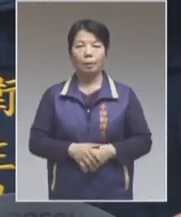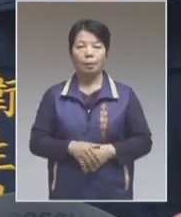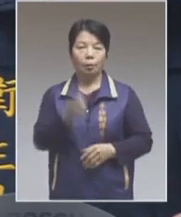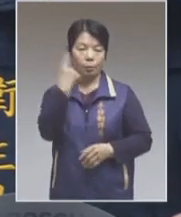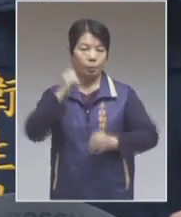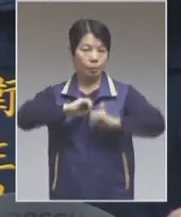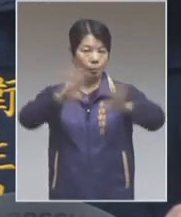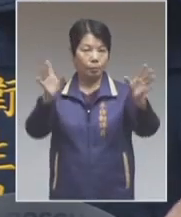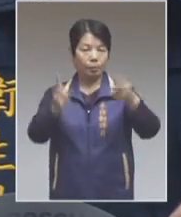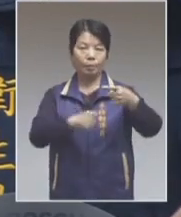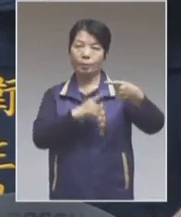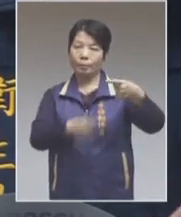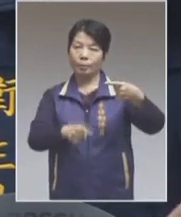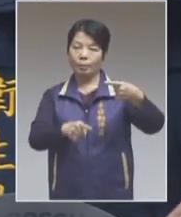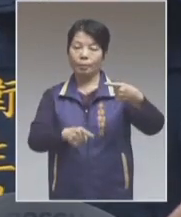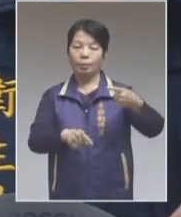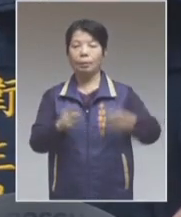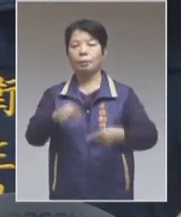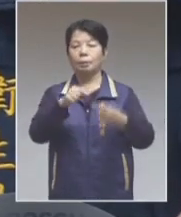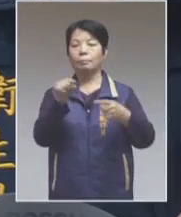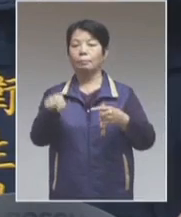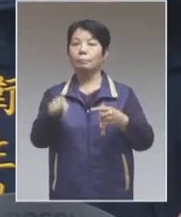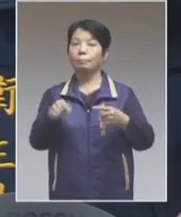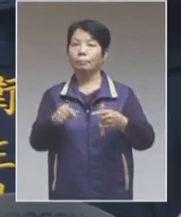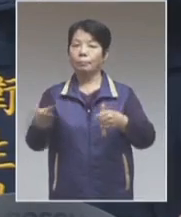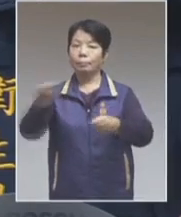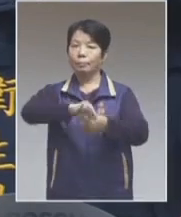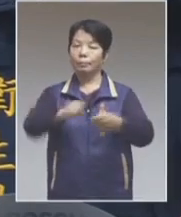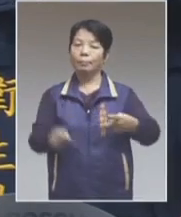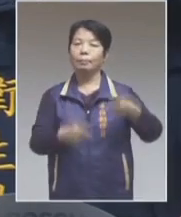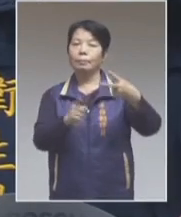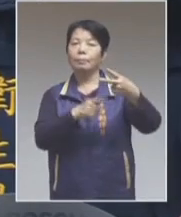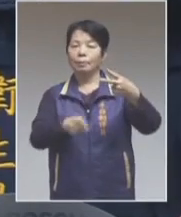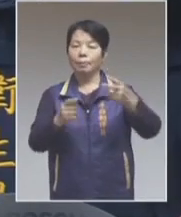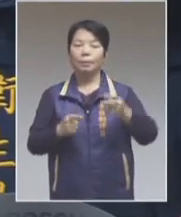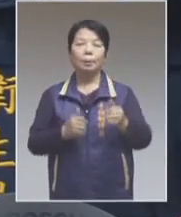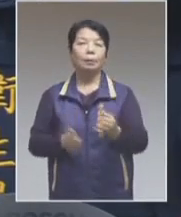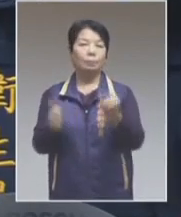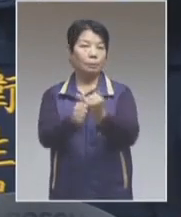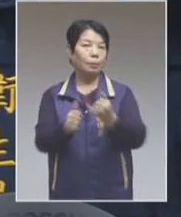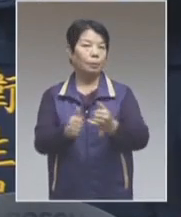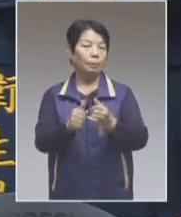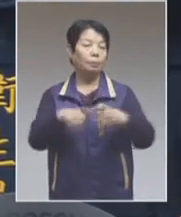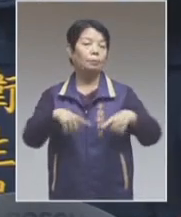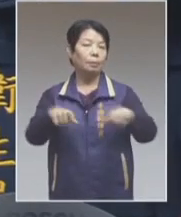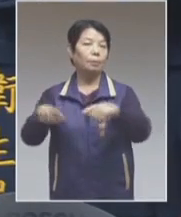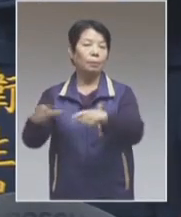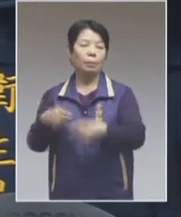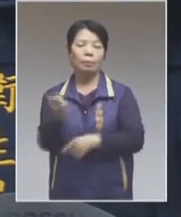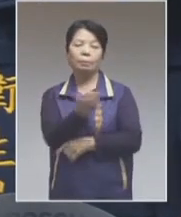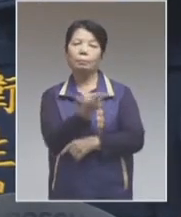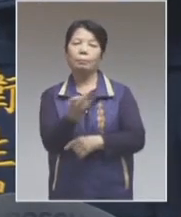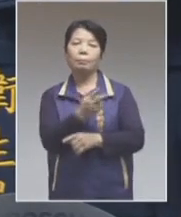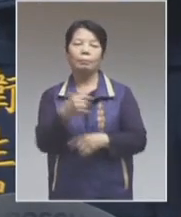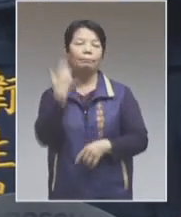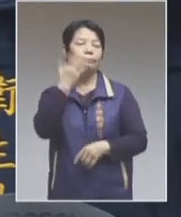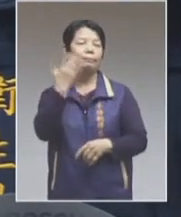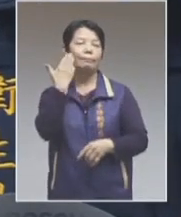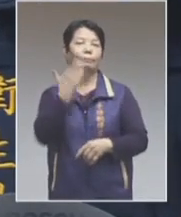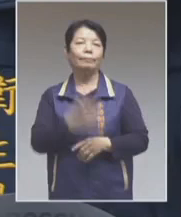例之外，那这是第二例哈。那第二例有参加这个婚宴，那基本上彼此是不认识的。好，那这